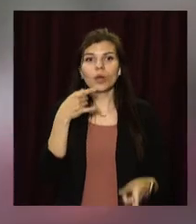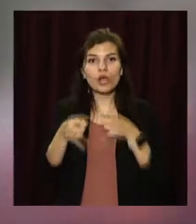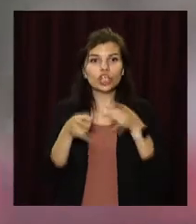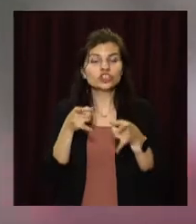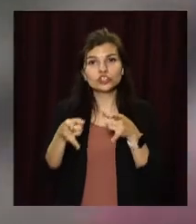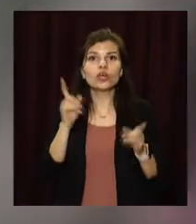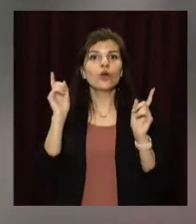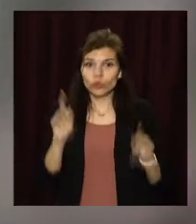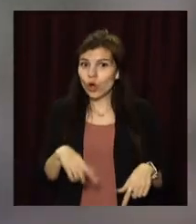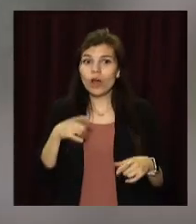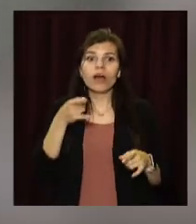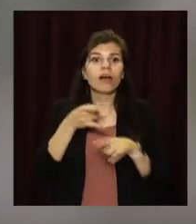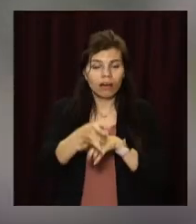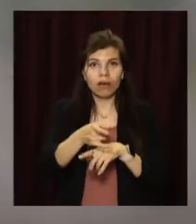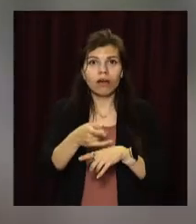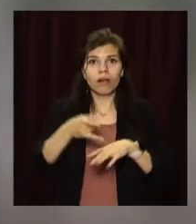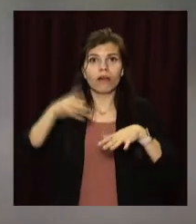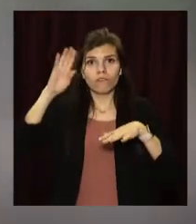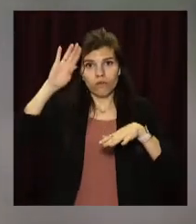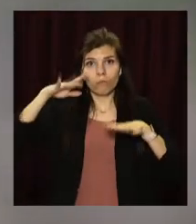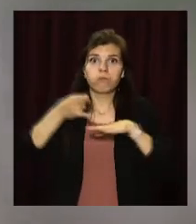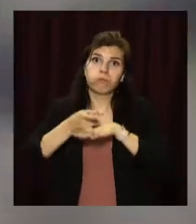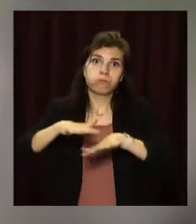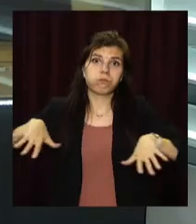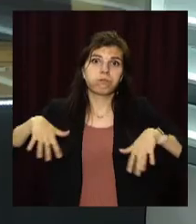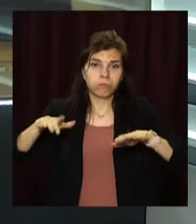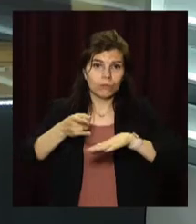соцмережах, автівки замість того, аби їхати, дорогою пливли.